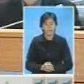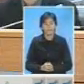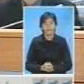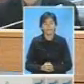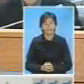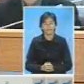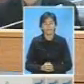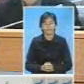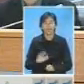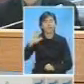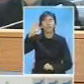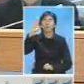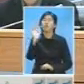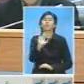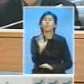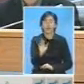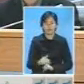นะครับ